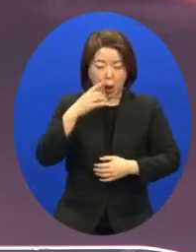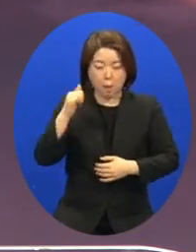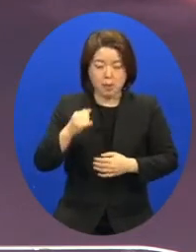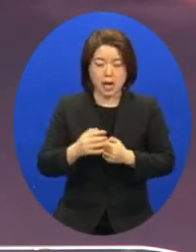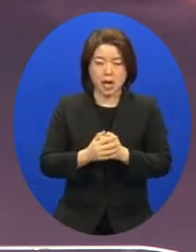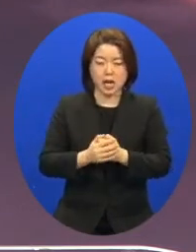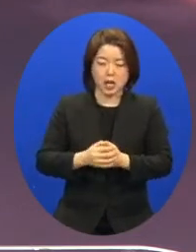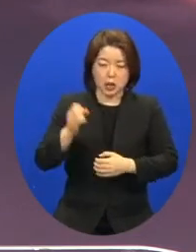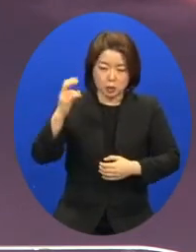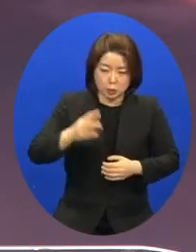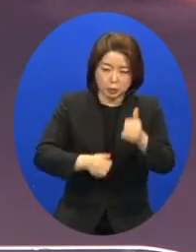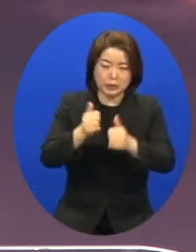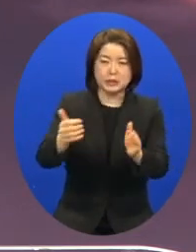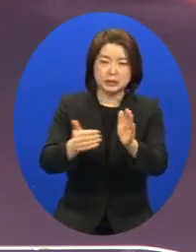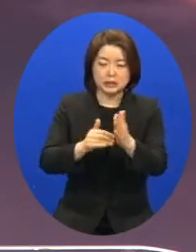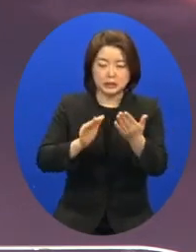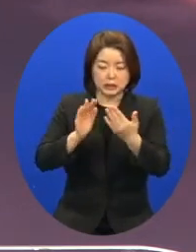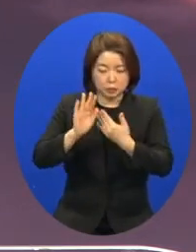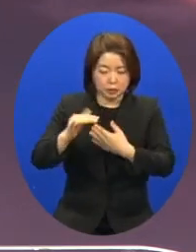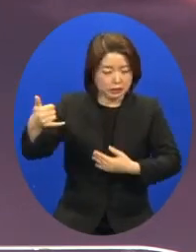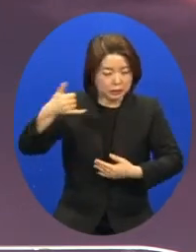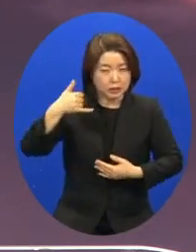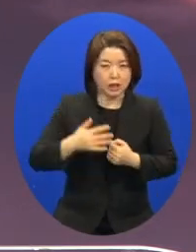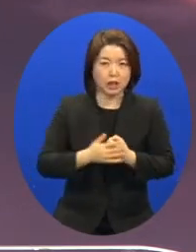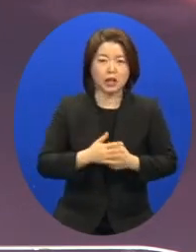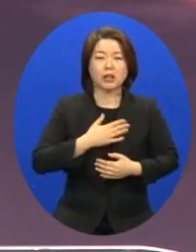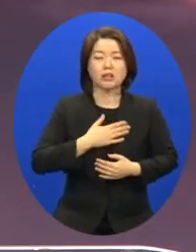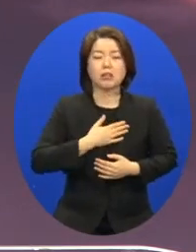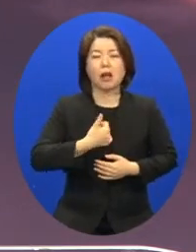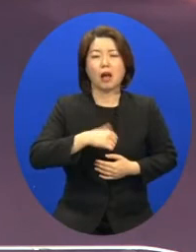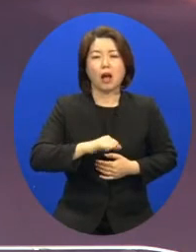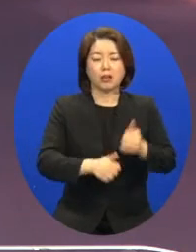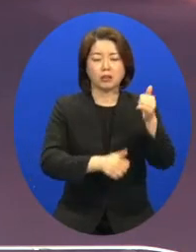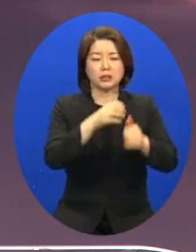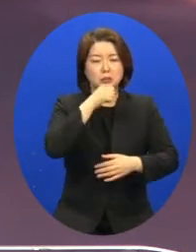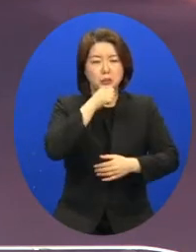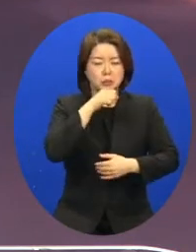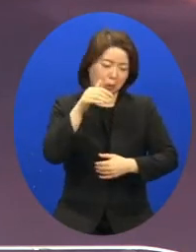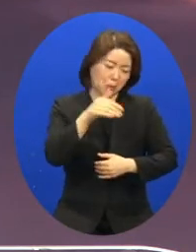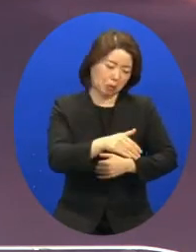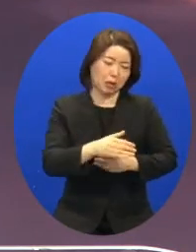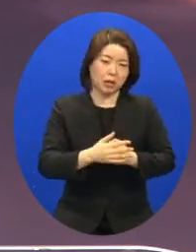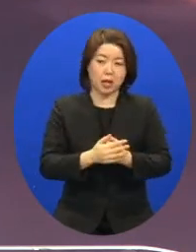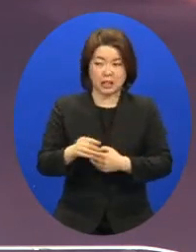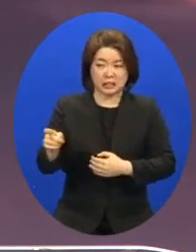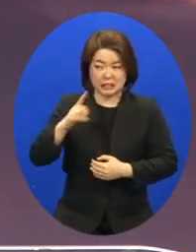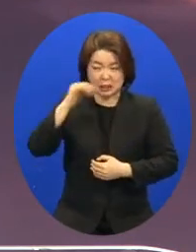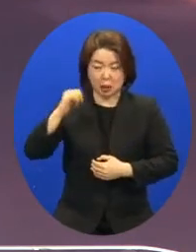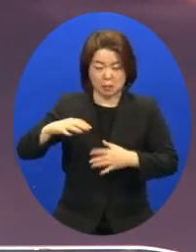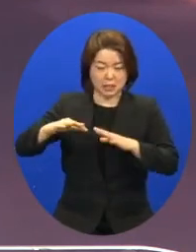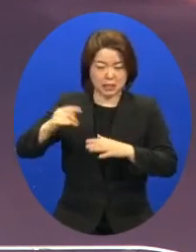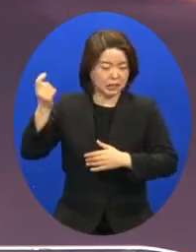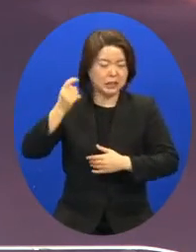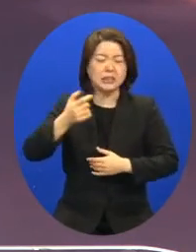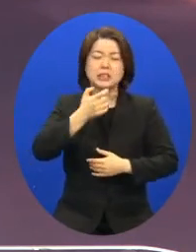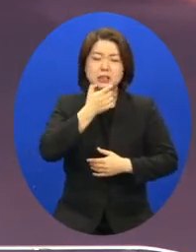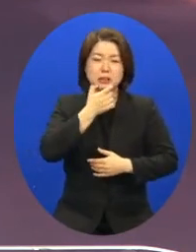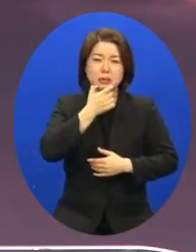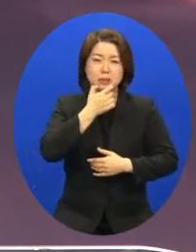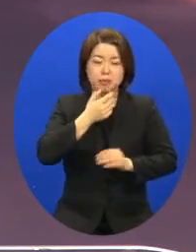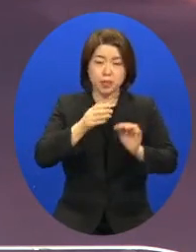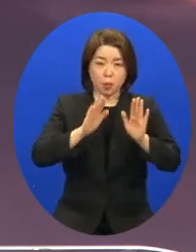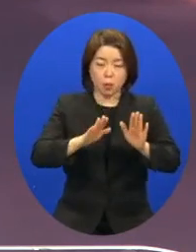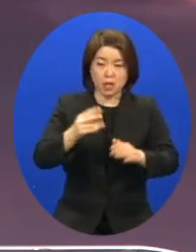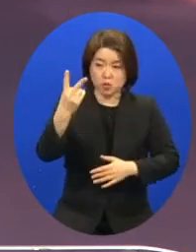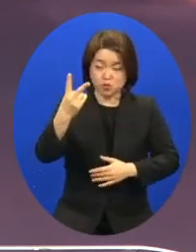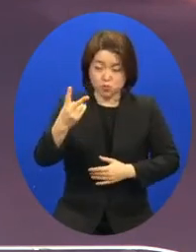또 전화를 합니다. 우리 아이 성적은 낮아서 그 엄마의 자랑을 듣고 있기가 싫었습니다. 오늘도